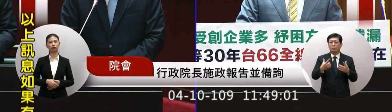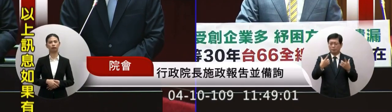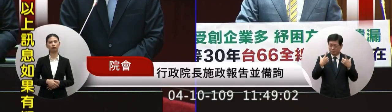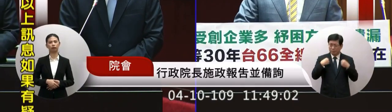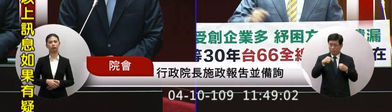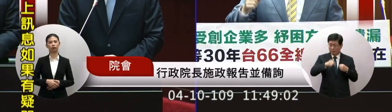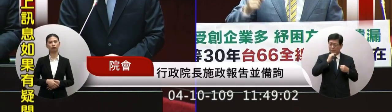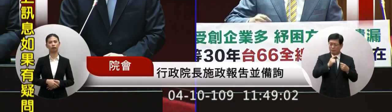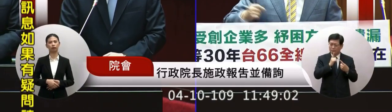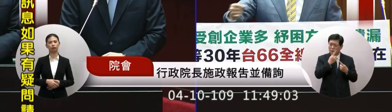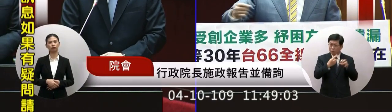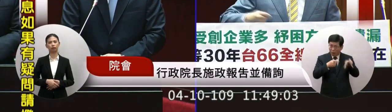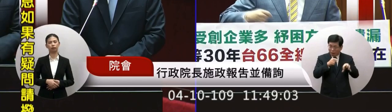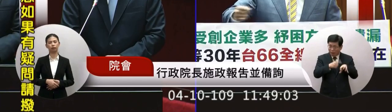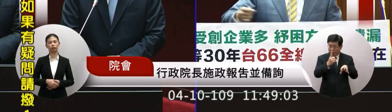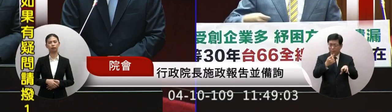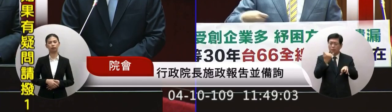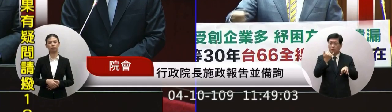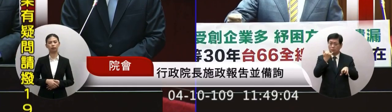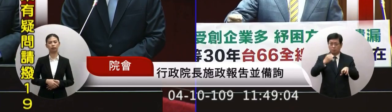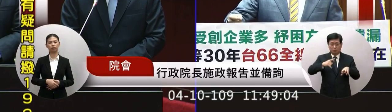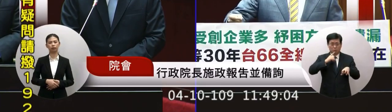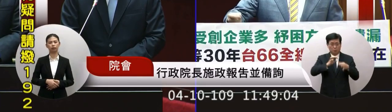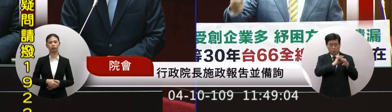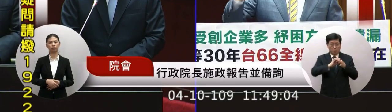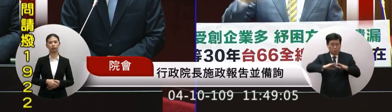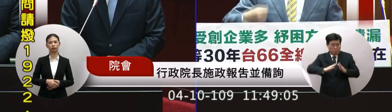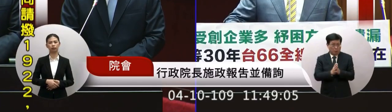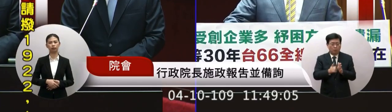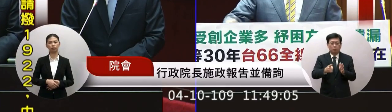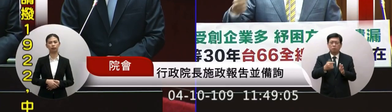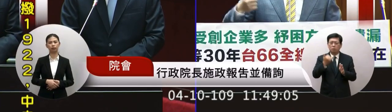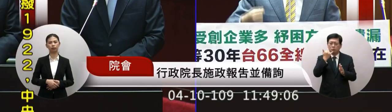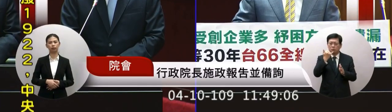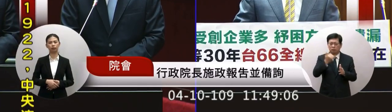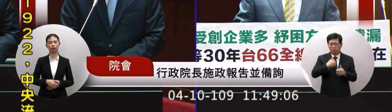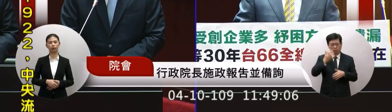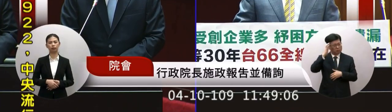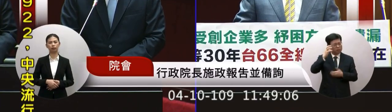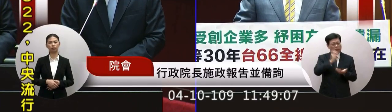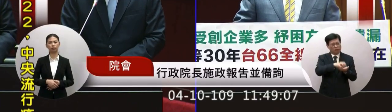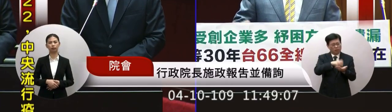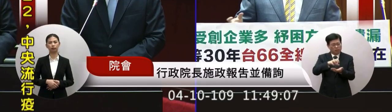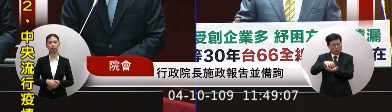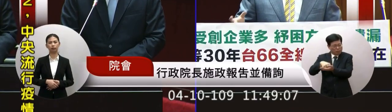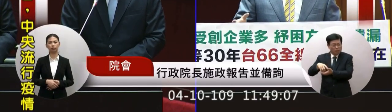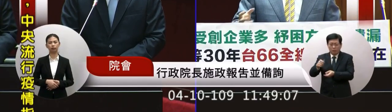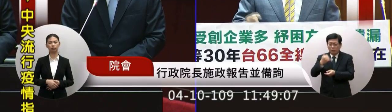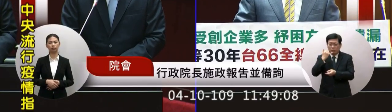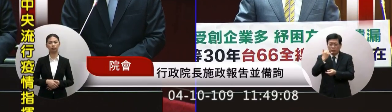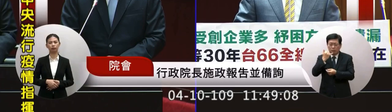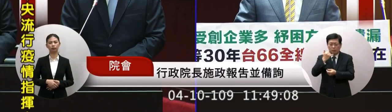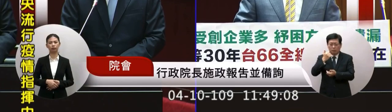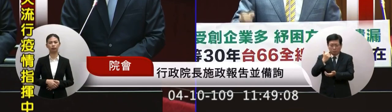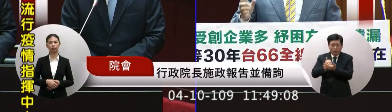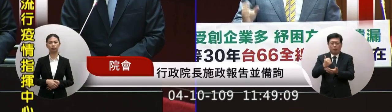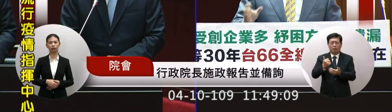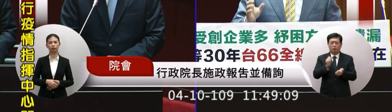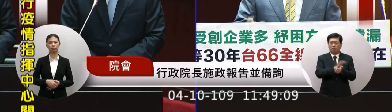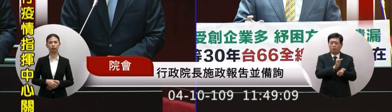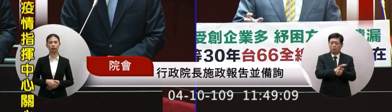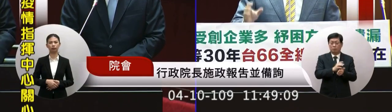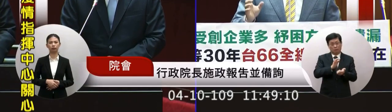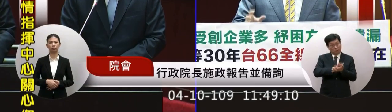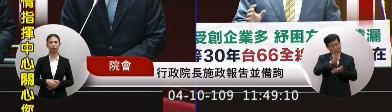一个点，好，就是说连这么直接相关的产业都还要透过这么繁复的方式，好，才能够得到纾困的话，那